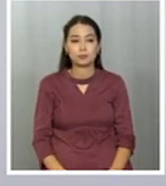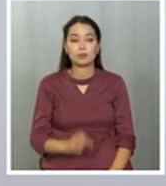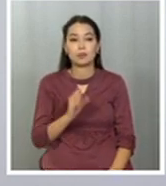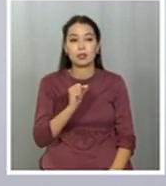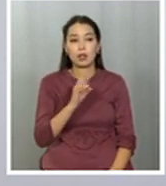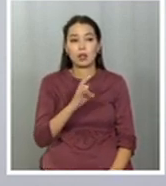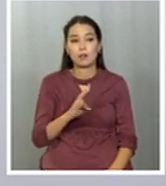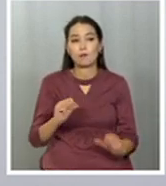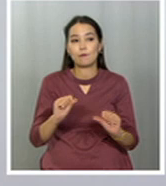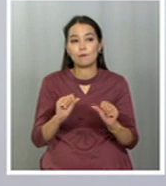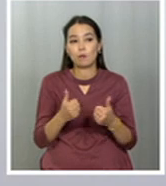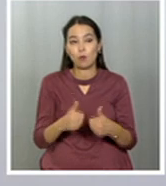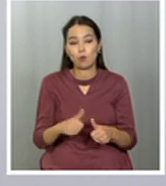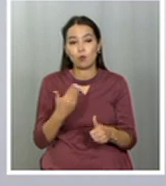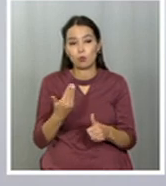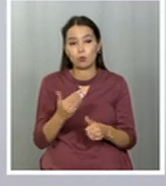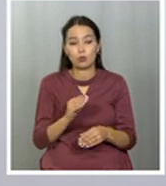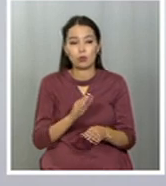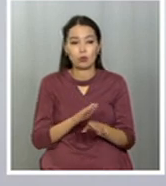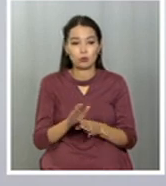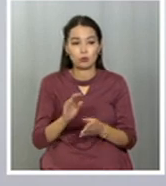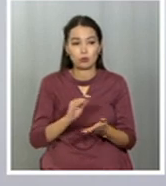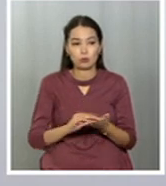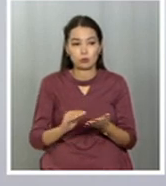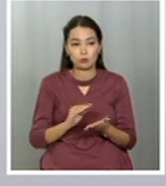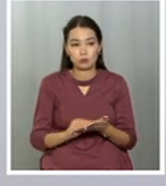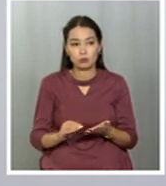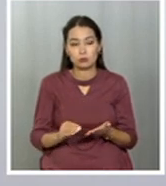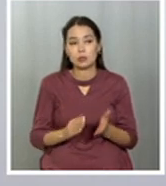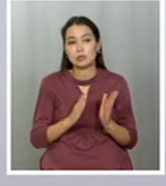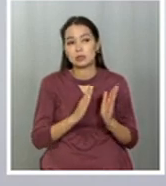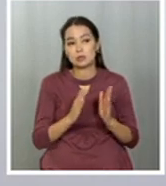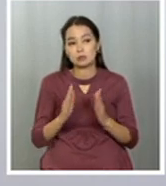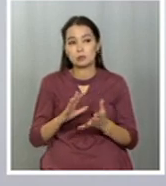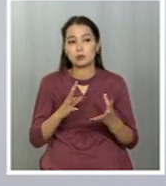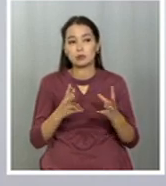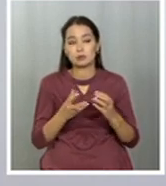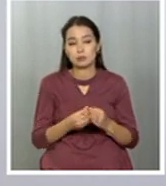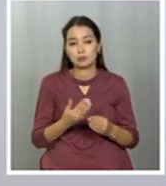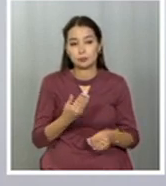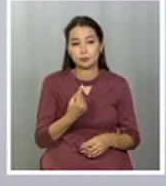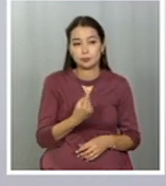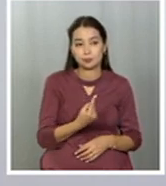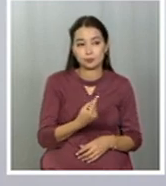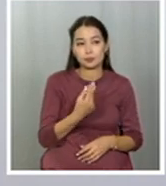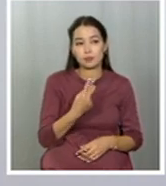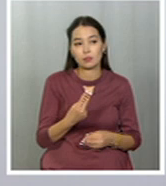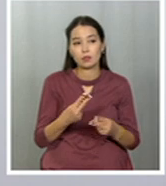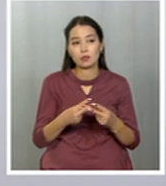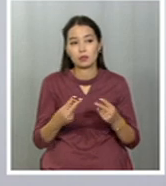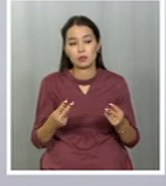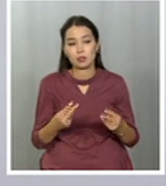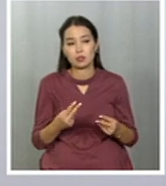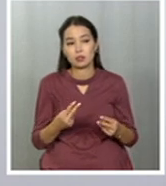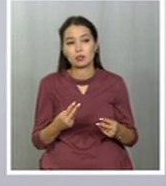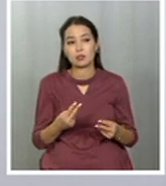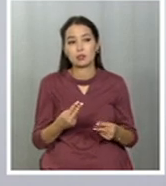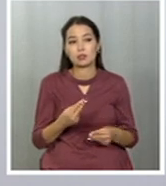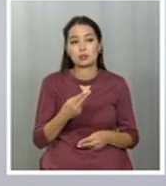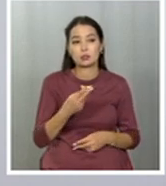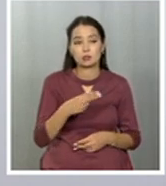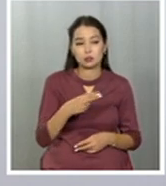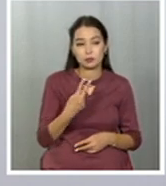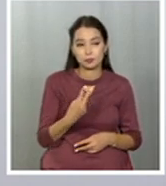АН формуласын құрыңыз. Тізбек бойынша бірінші мүше екіге тең, айырым